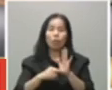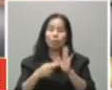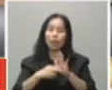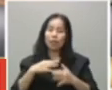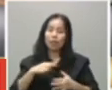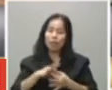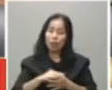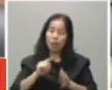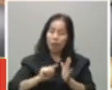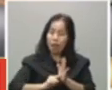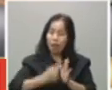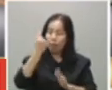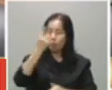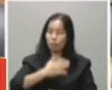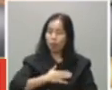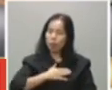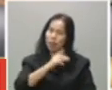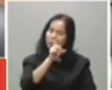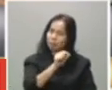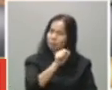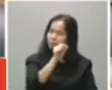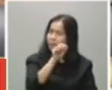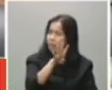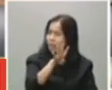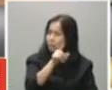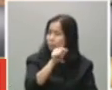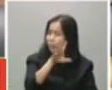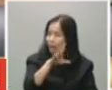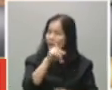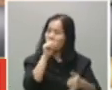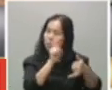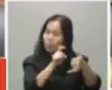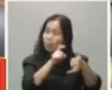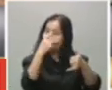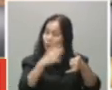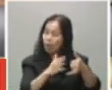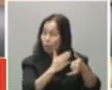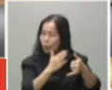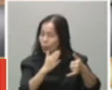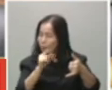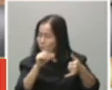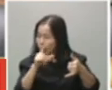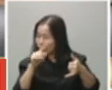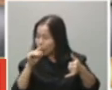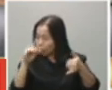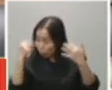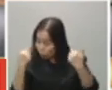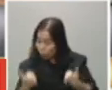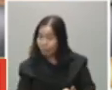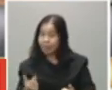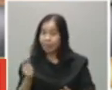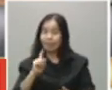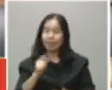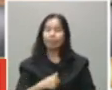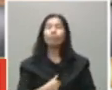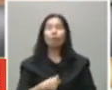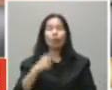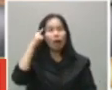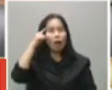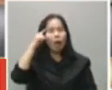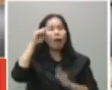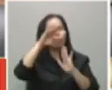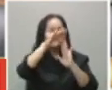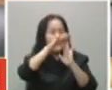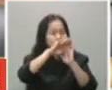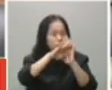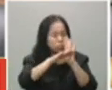ตั้งแต่วันแรกแล้วเดี๋ยวฟังผมอภิปรายตั้งแต่ต้นจนจบเนี่ยนะครับจะเห็นตรงกันกับผมอย่